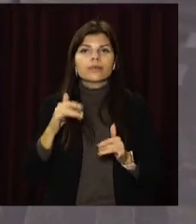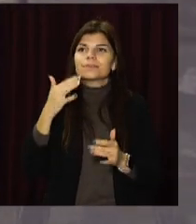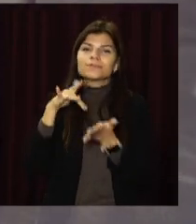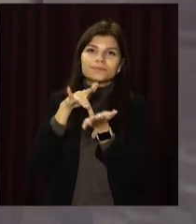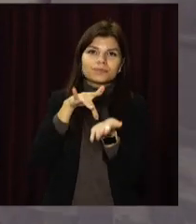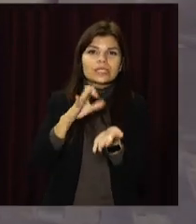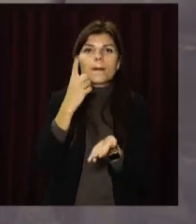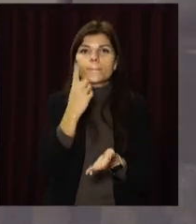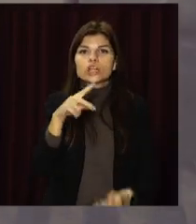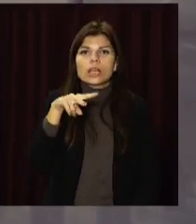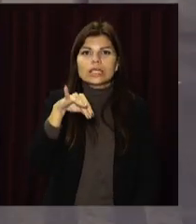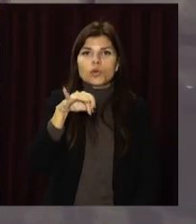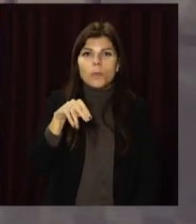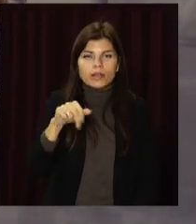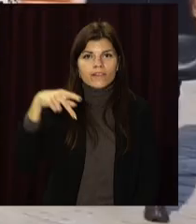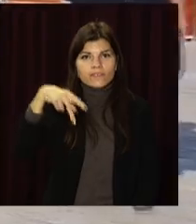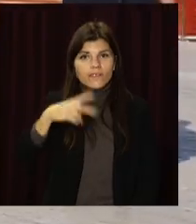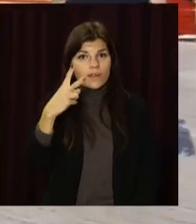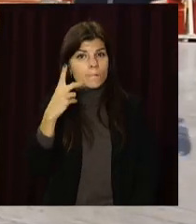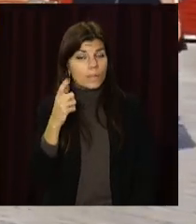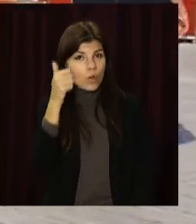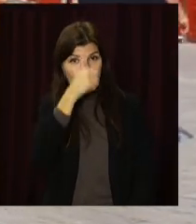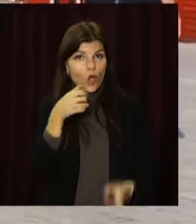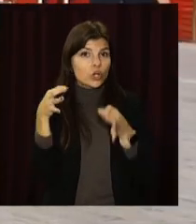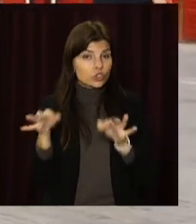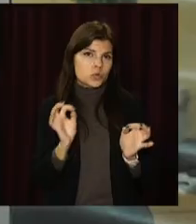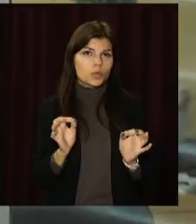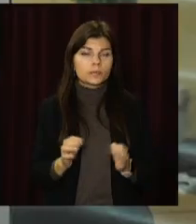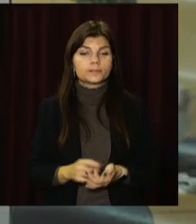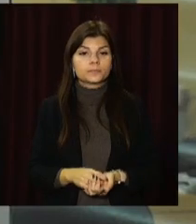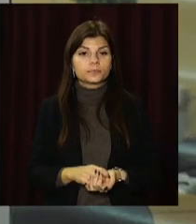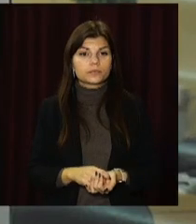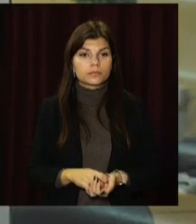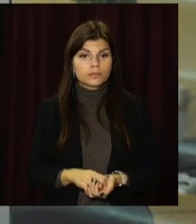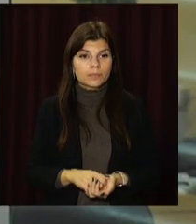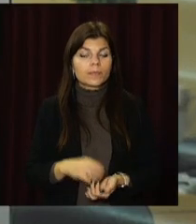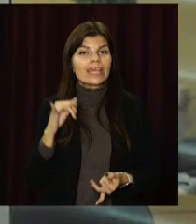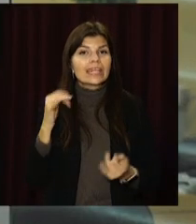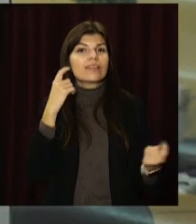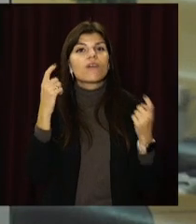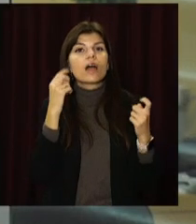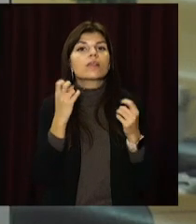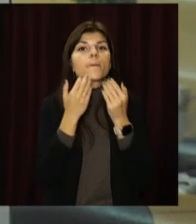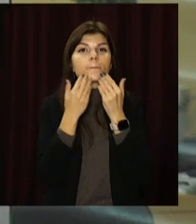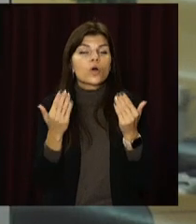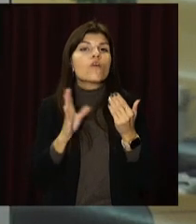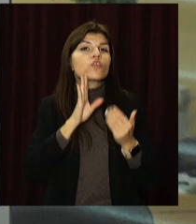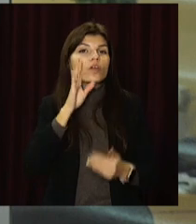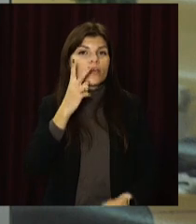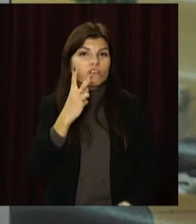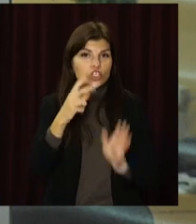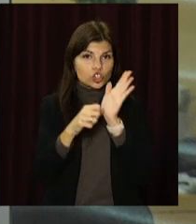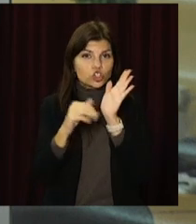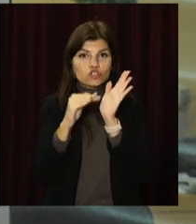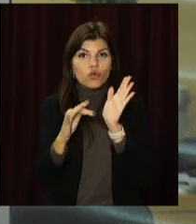туристів вже з 1 листопада 2021 року. І інформація наостанок. Вранці